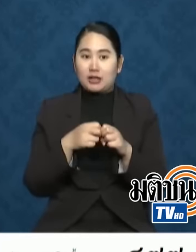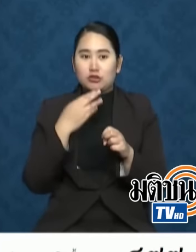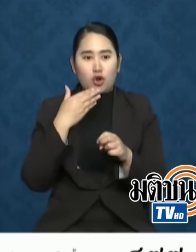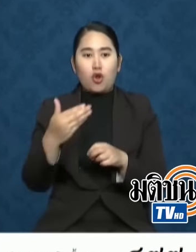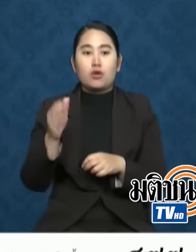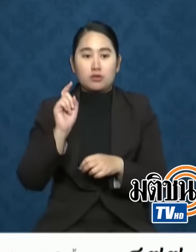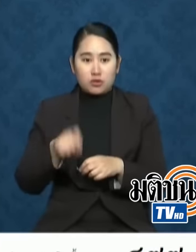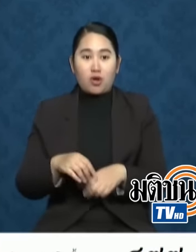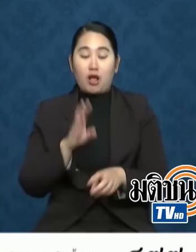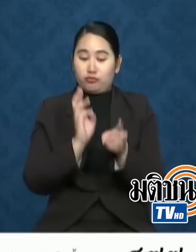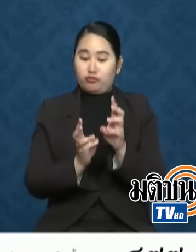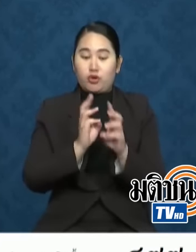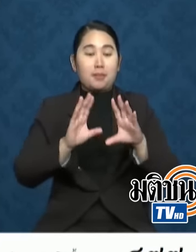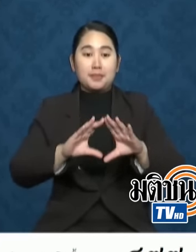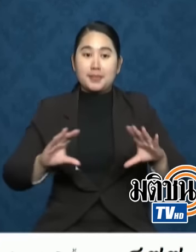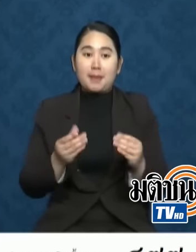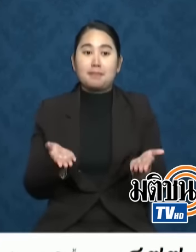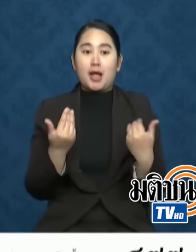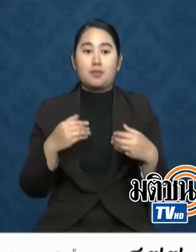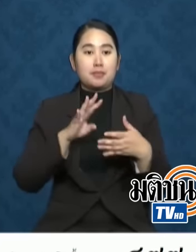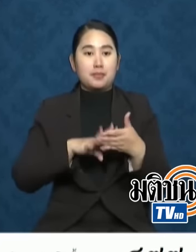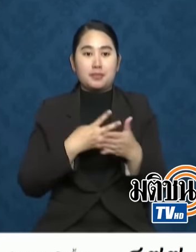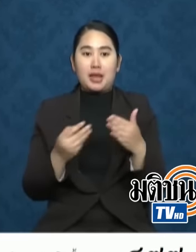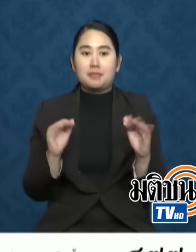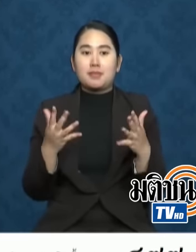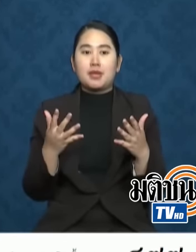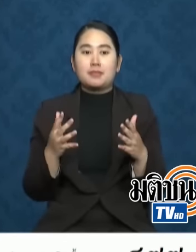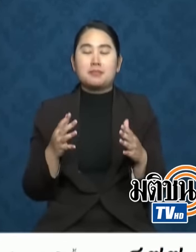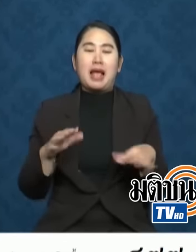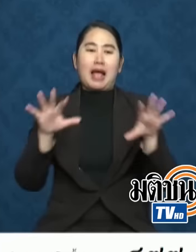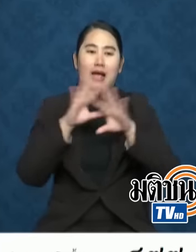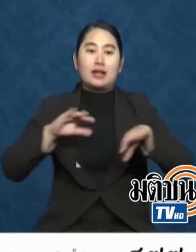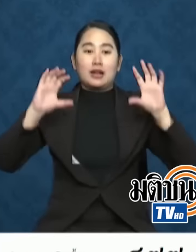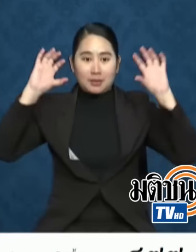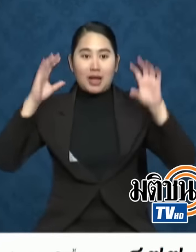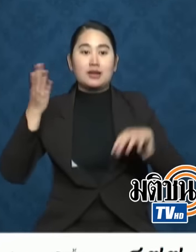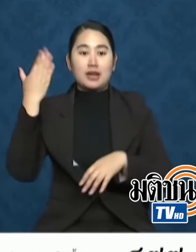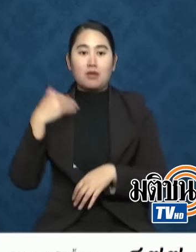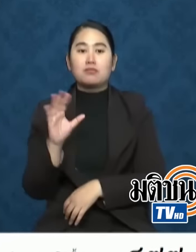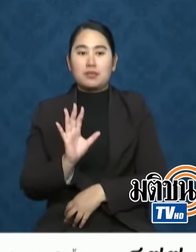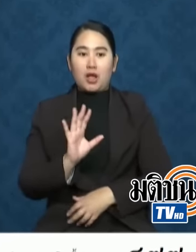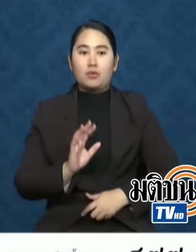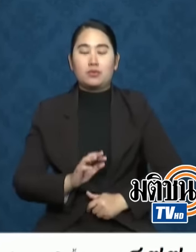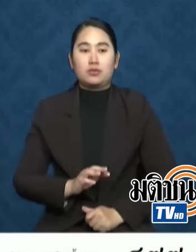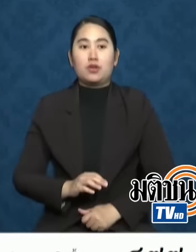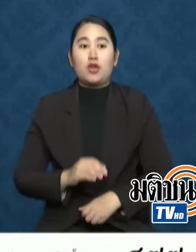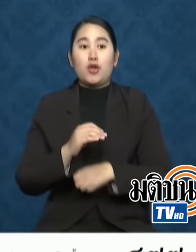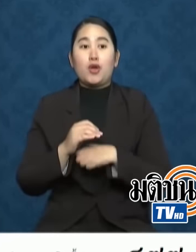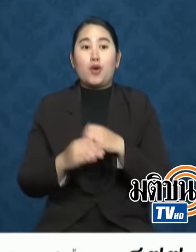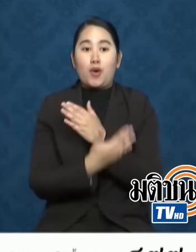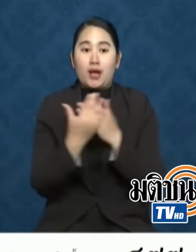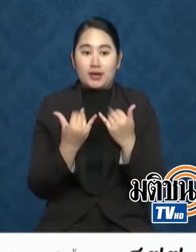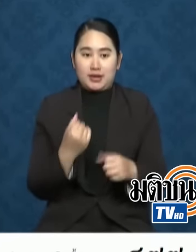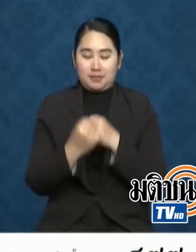ล้วพอฝุ่นเบาบางลงก็ปล่อยปะละเลยไม่มีมาตรการใดๆล่วงหน้าอย่างเช่นรัฐบาลที่ผ่านมาเนื่องในโอกาสวันขึ้นปีใหม่